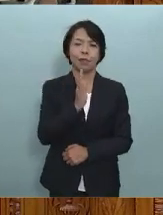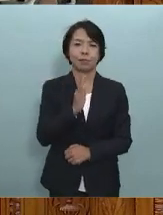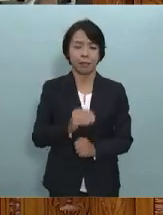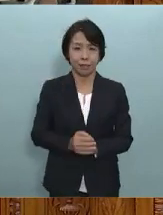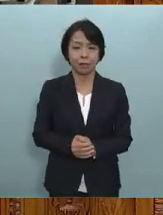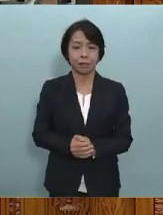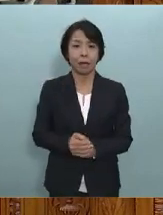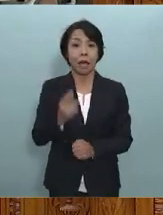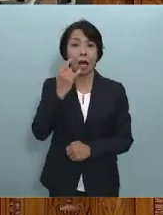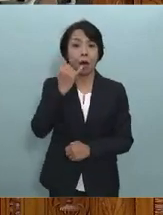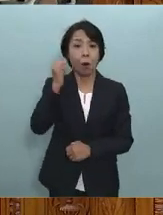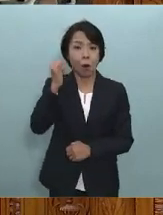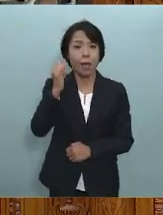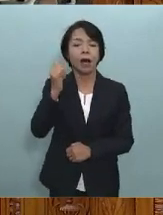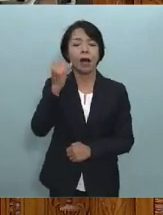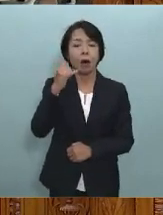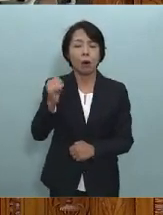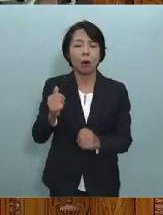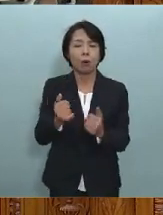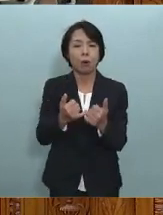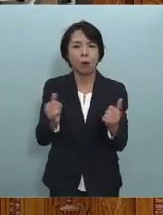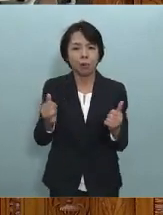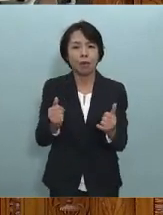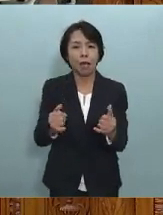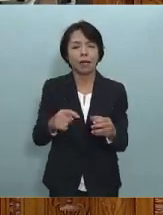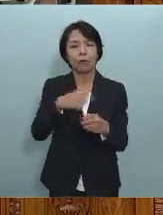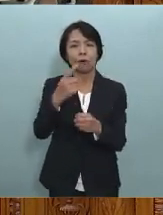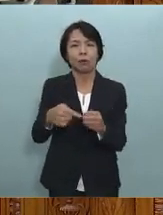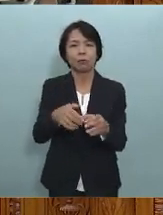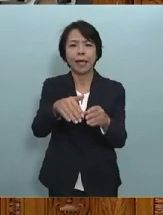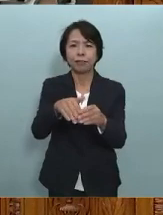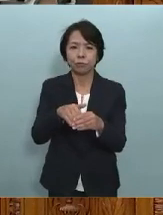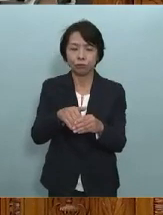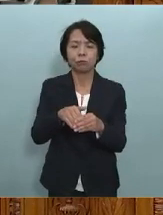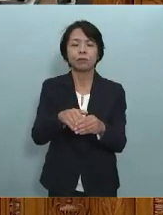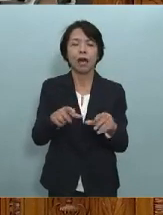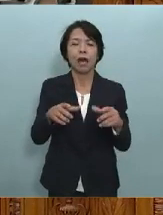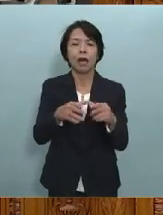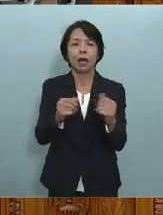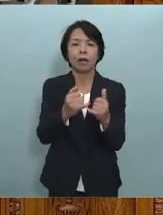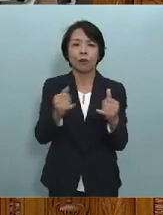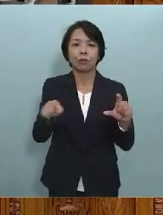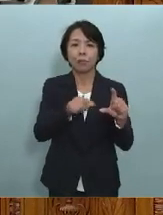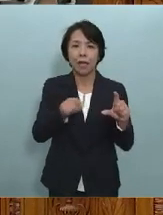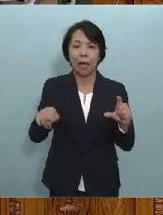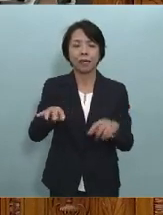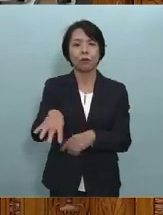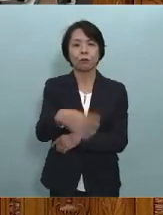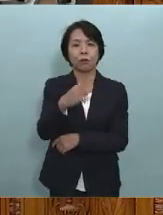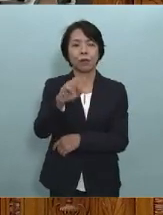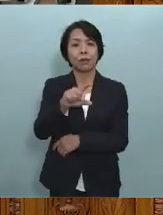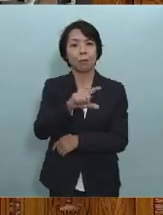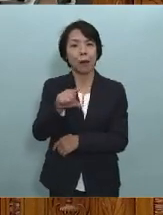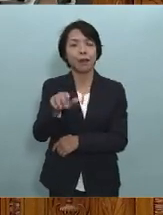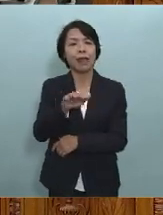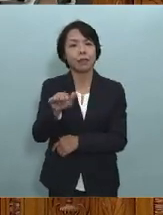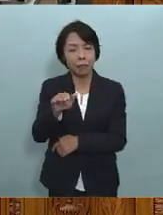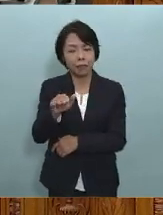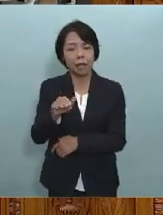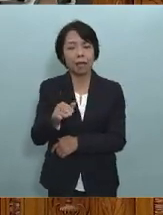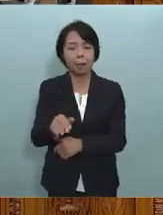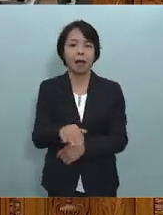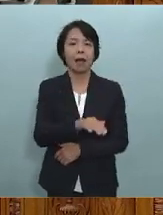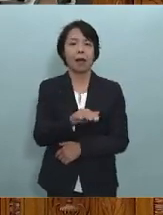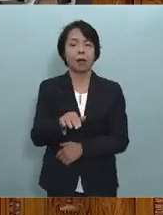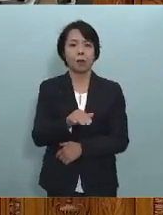親保護者の年収が国民平均の400万円台であるなら仮に子供が